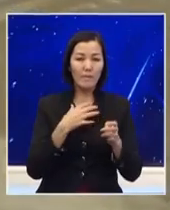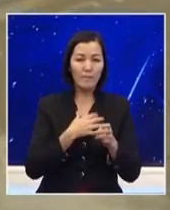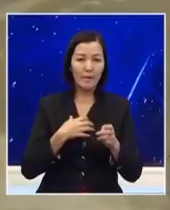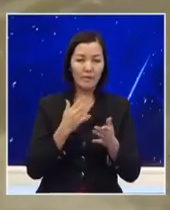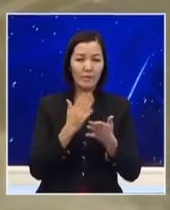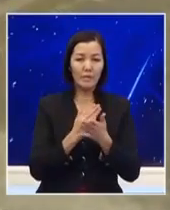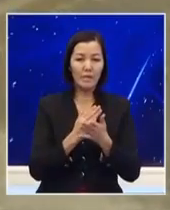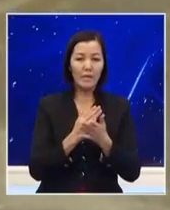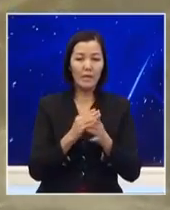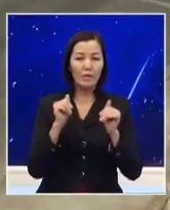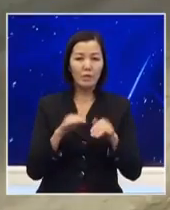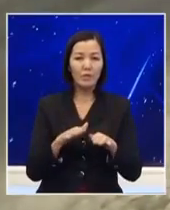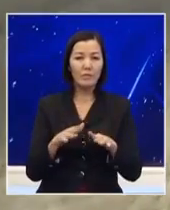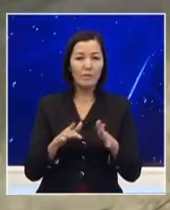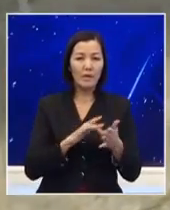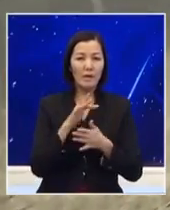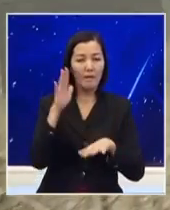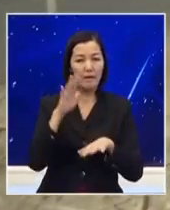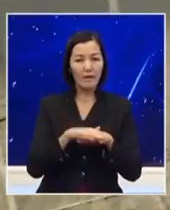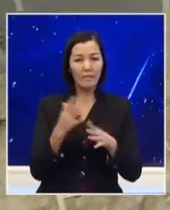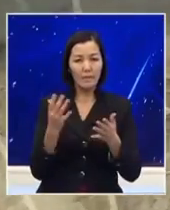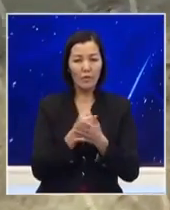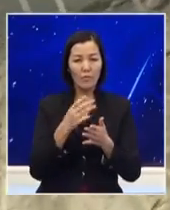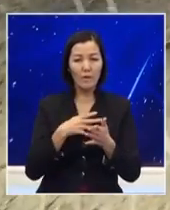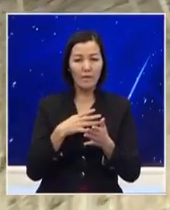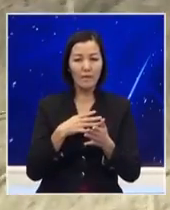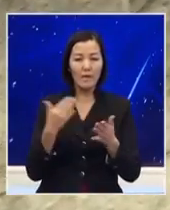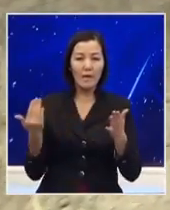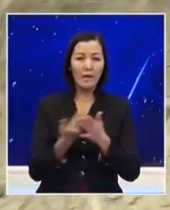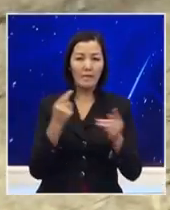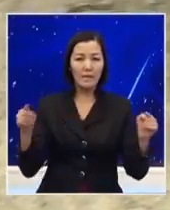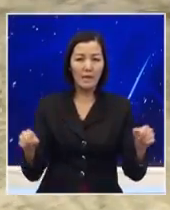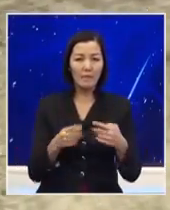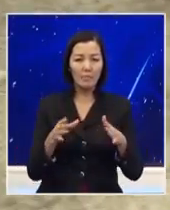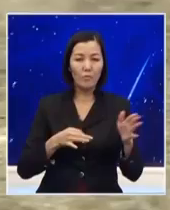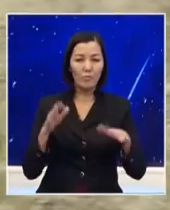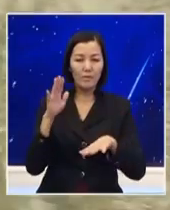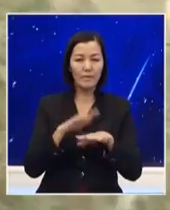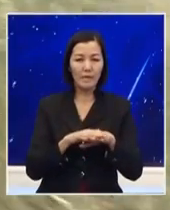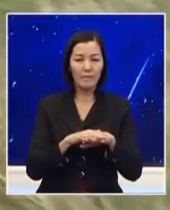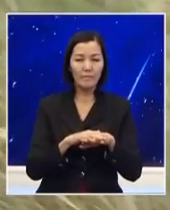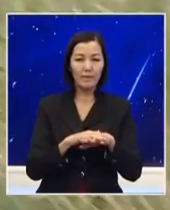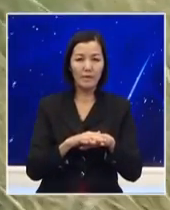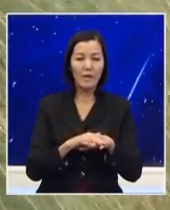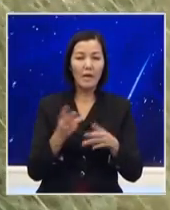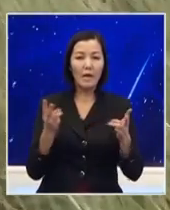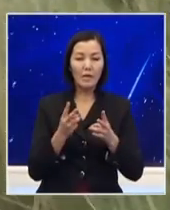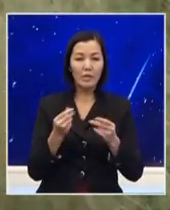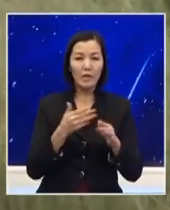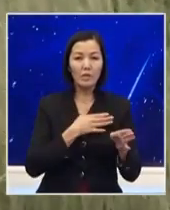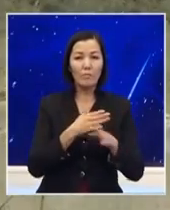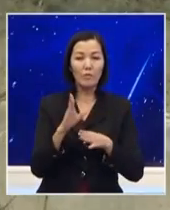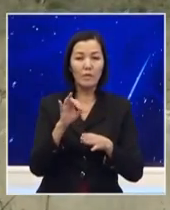Бұл бұйымтайдың шешімін қала әкімі тауып қайтты. Ирригациялық жүйені қалыпқа келтіруге облыстан тиісті қаржы бөлінеді. Сарқанда